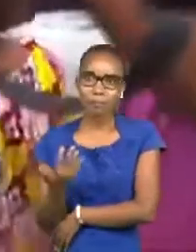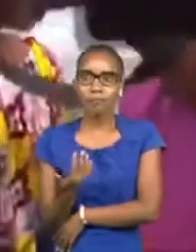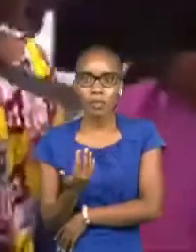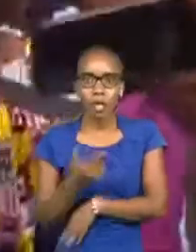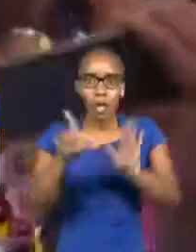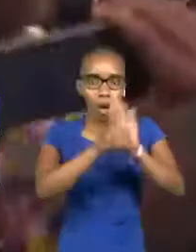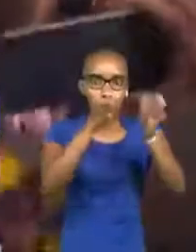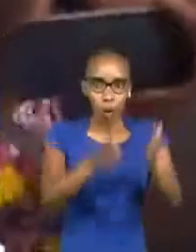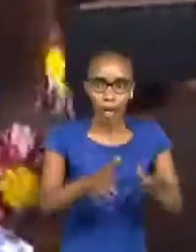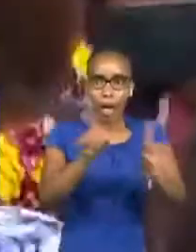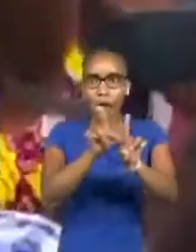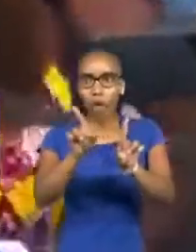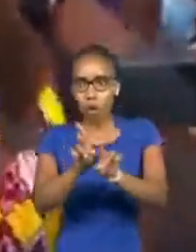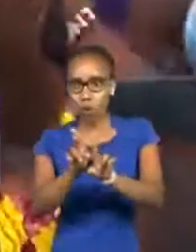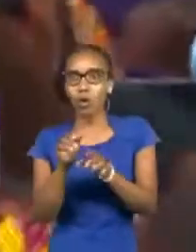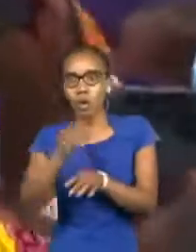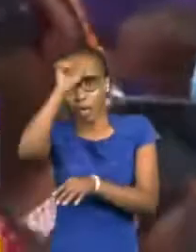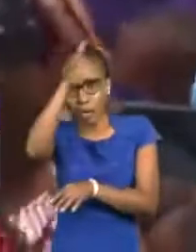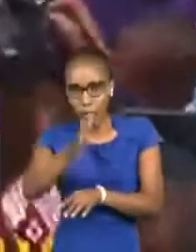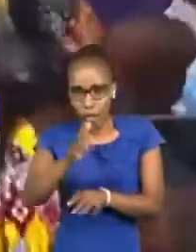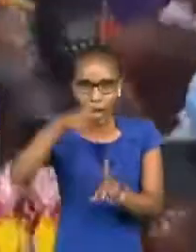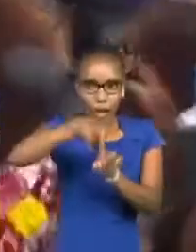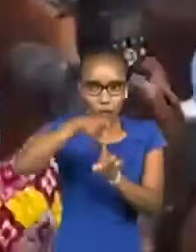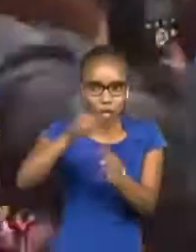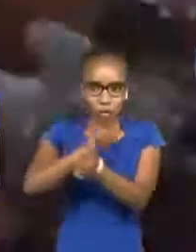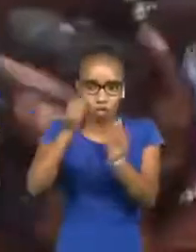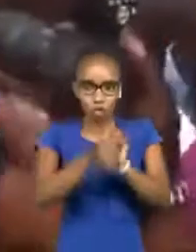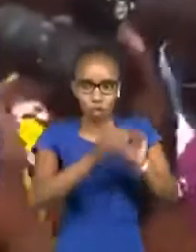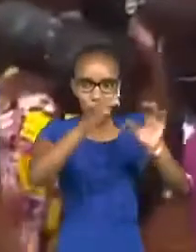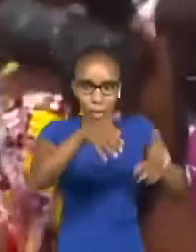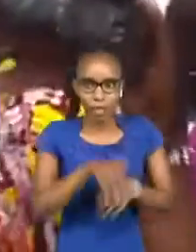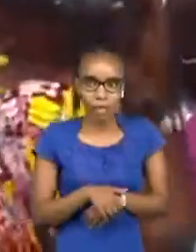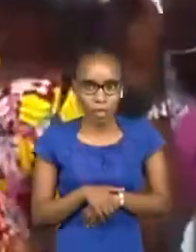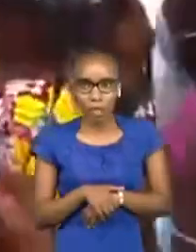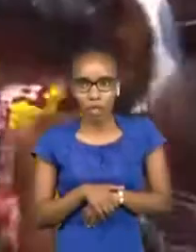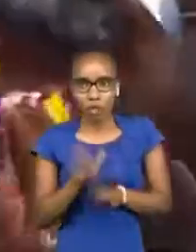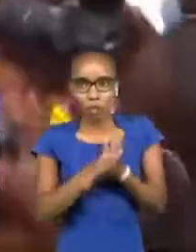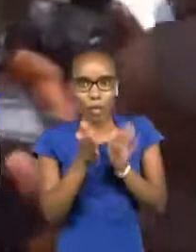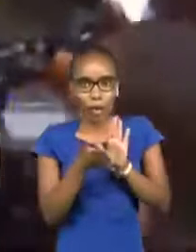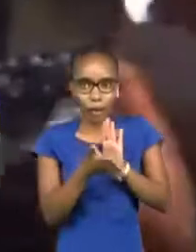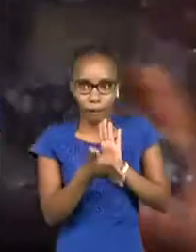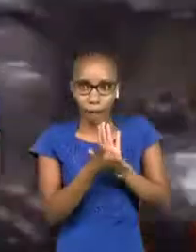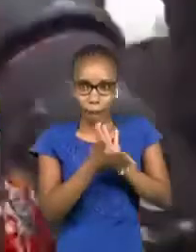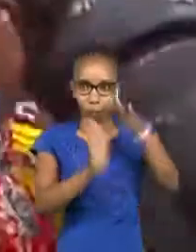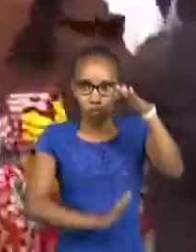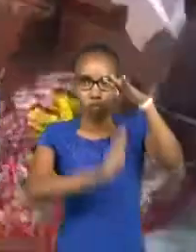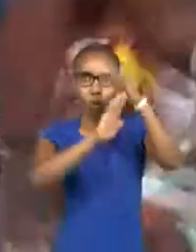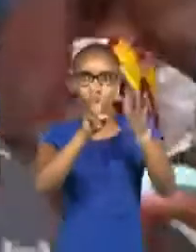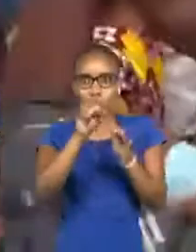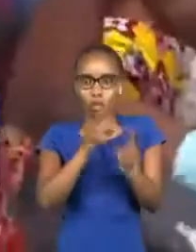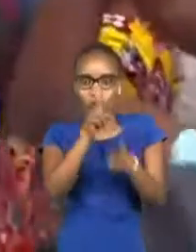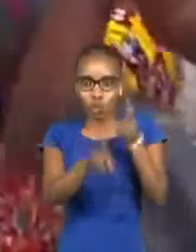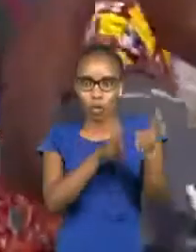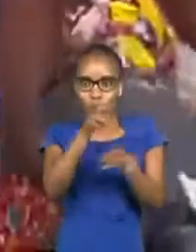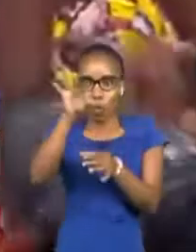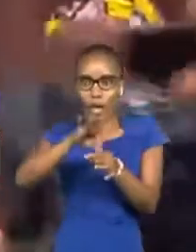lawmakers and governors pushing for the formation of a regional political party in efforts to clinch the top seat come 2022 general elections, Odinga